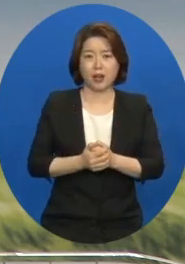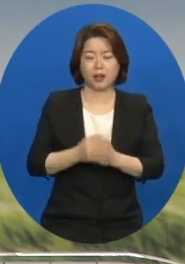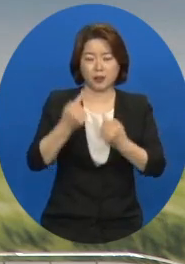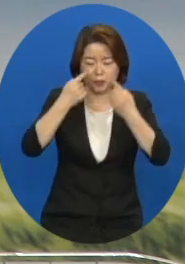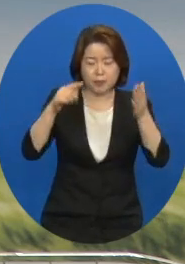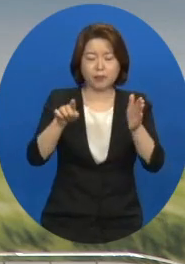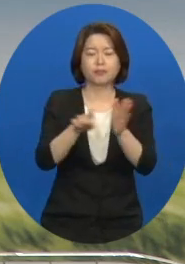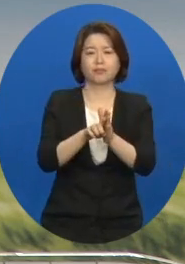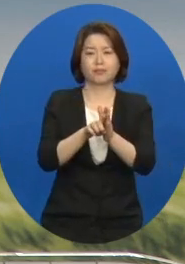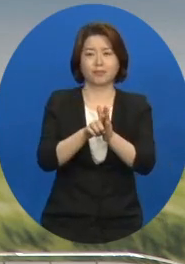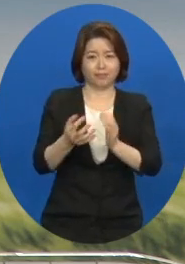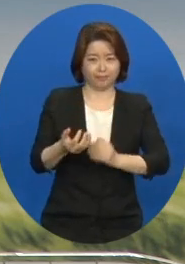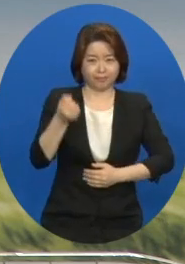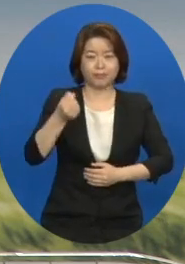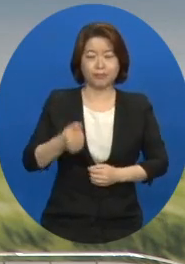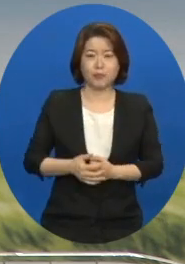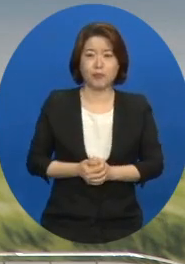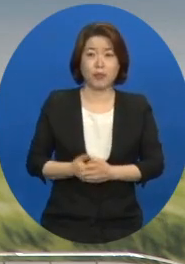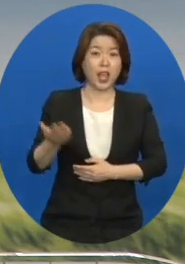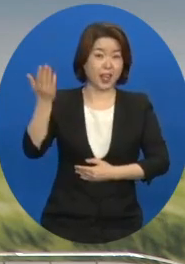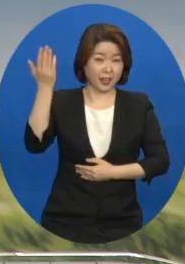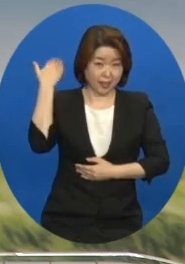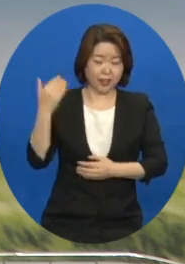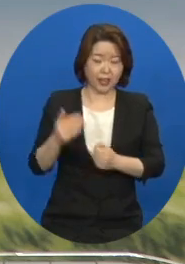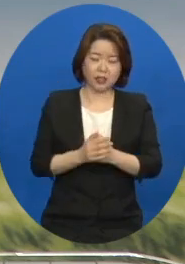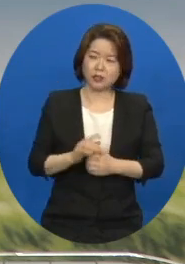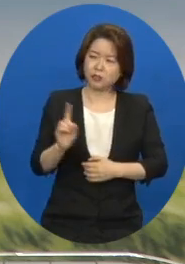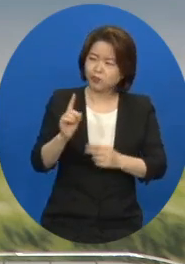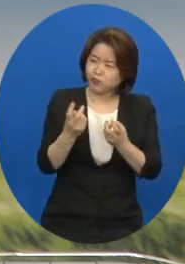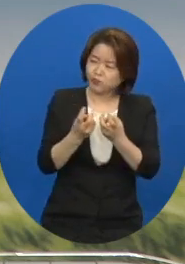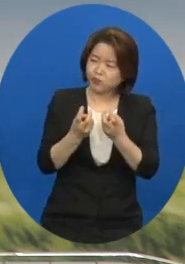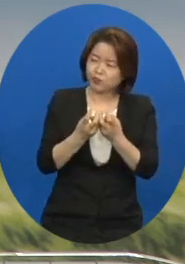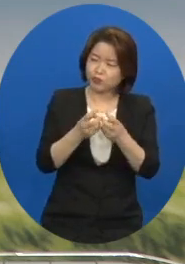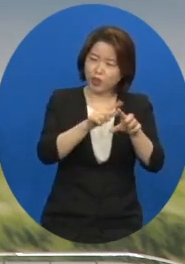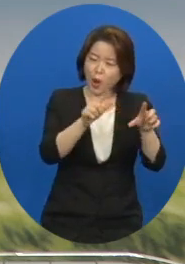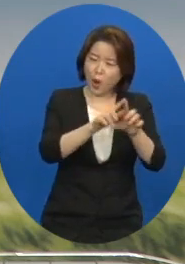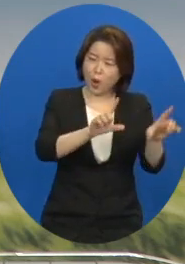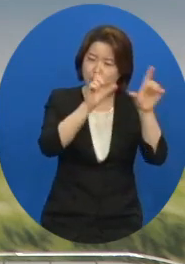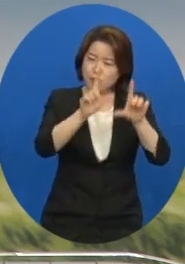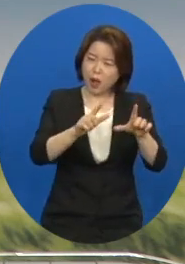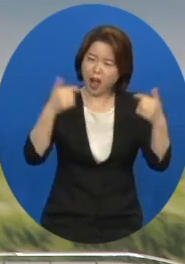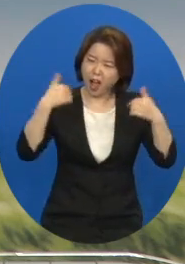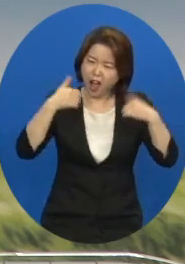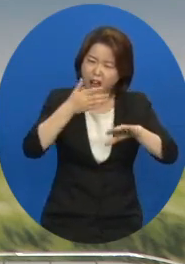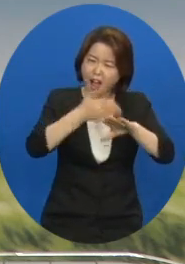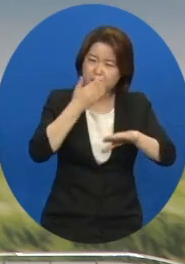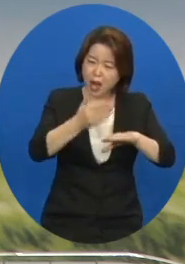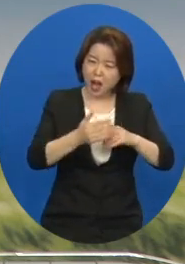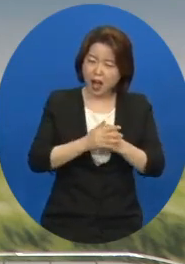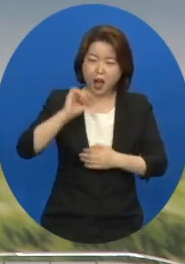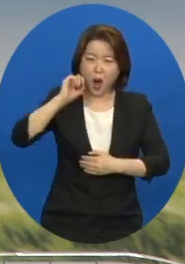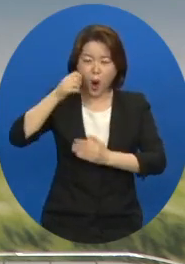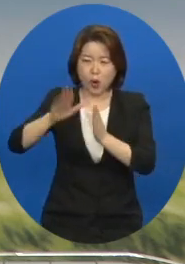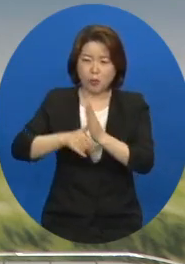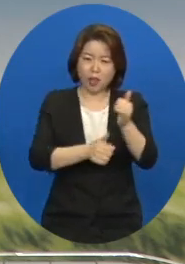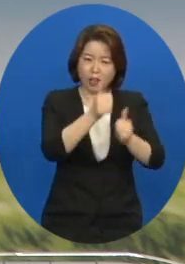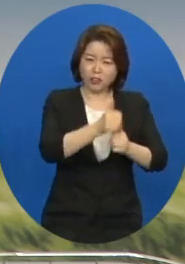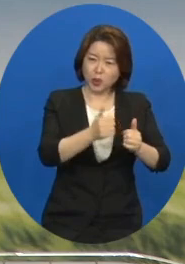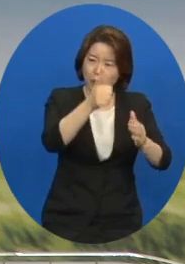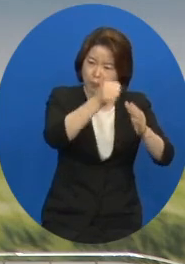확신이 들었습니다. 사실 그전에는 어떻게 범사에 감사할 수 있어? 어려울 때, 시험 들